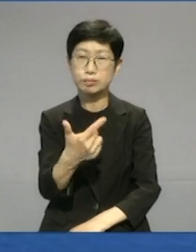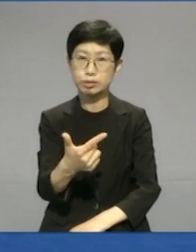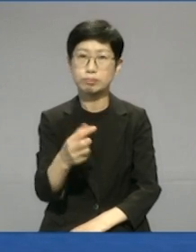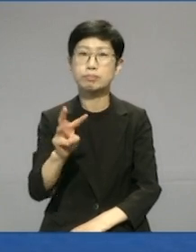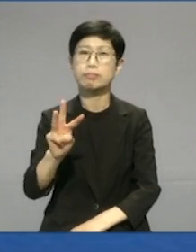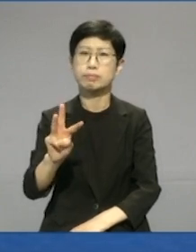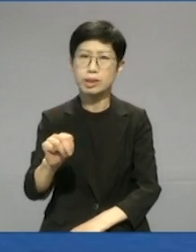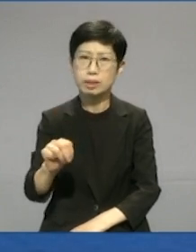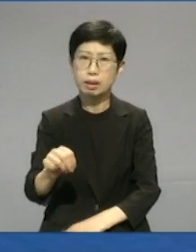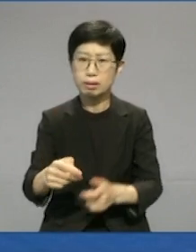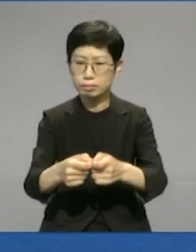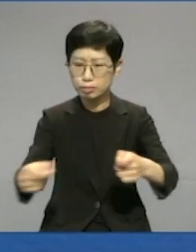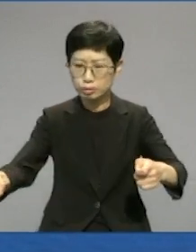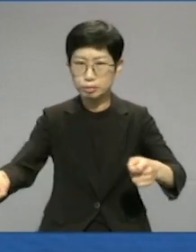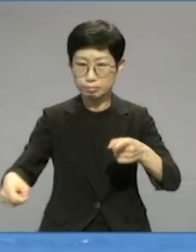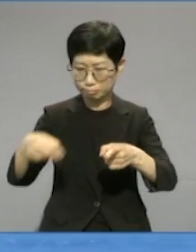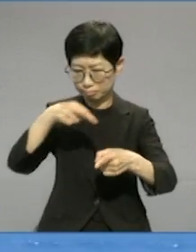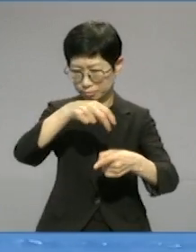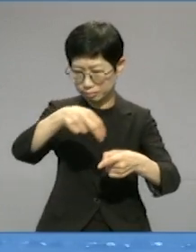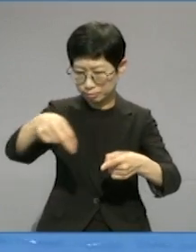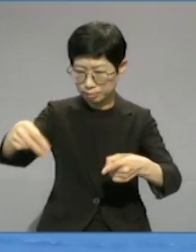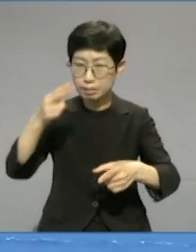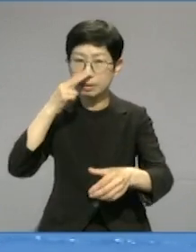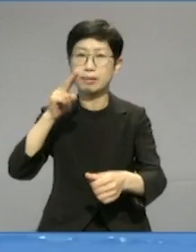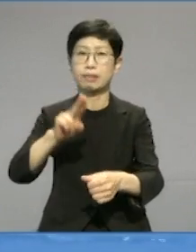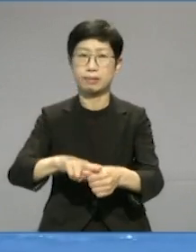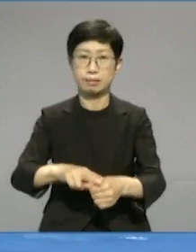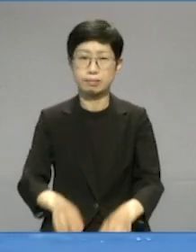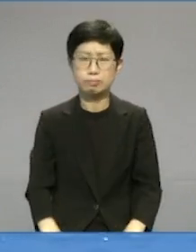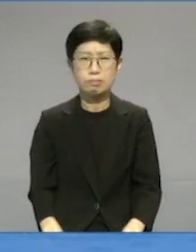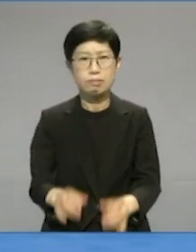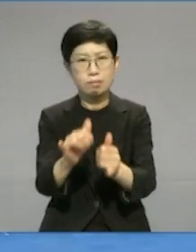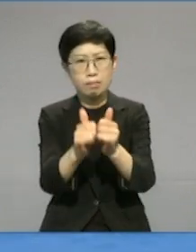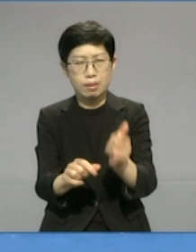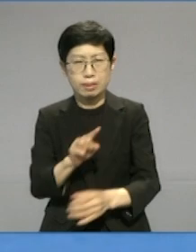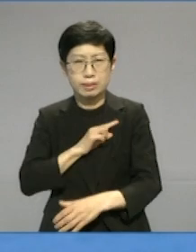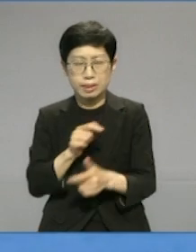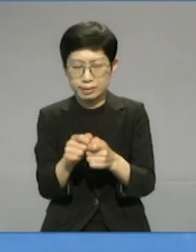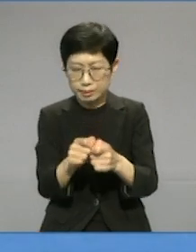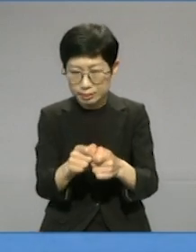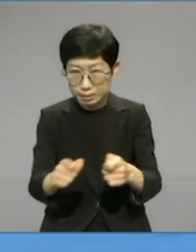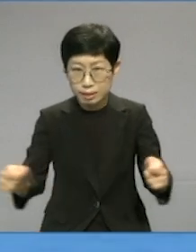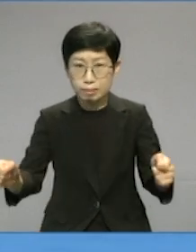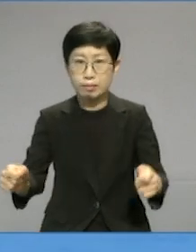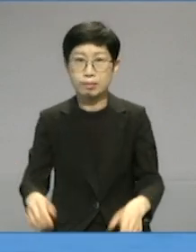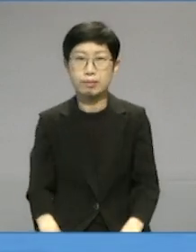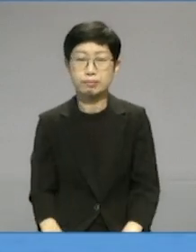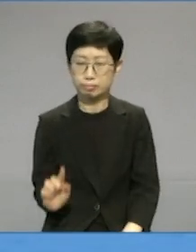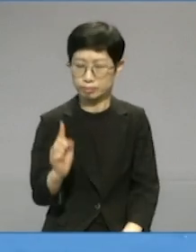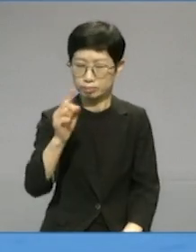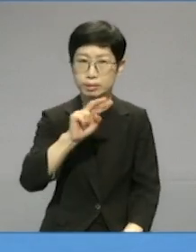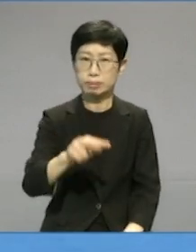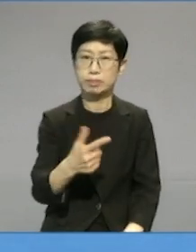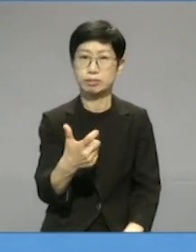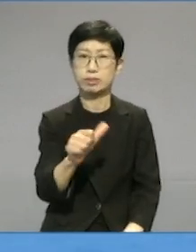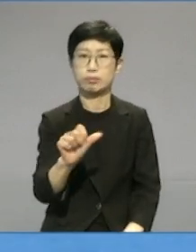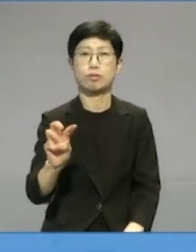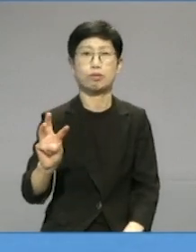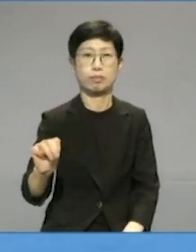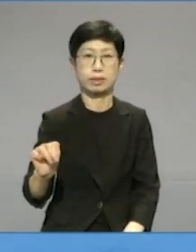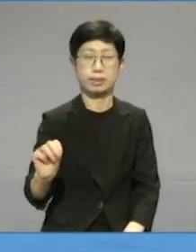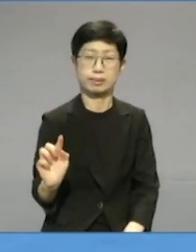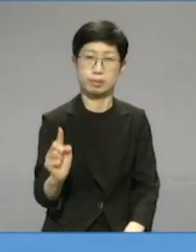3,646m 외줄타기에 도전한 겁니다. 역사상 가장 긴 이 외줄은 높이 265m